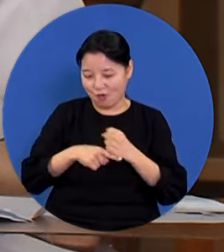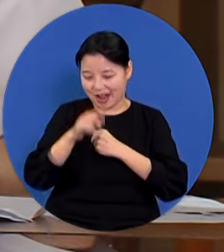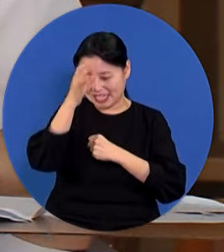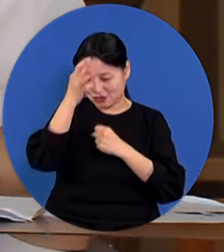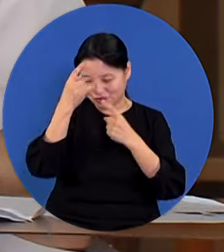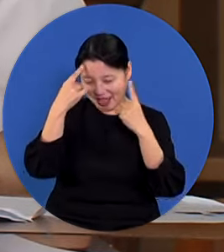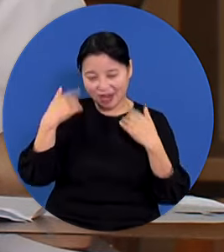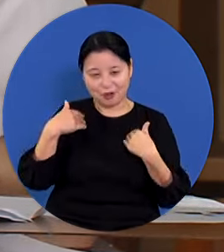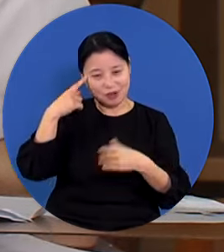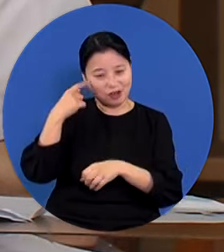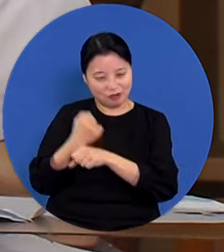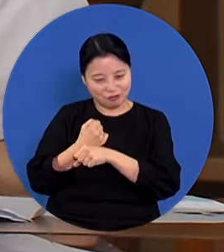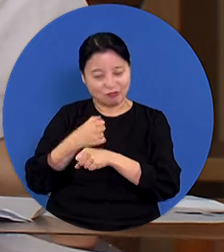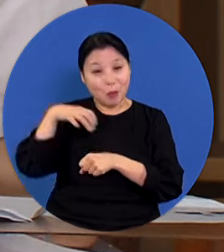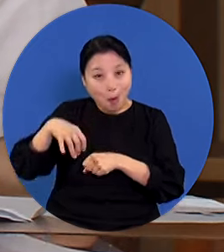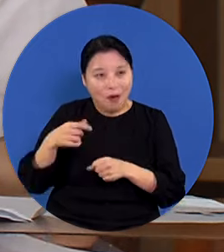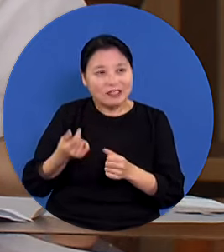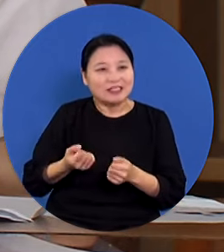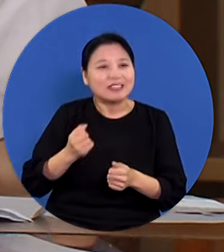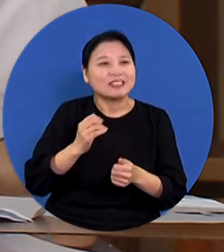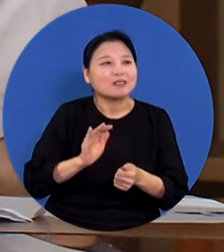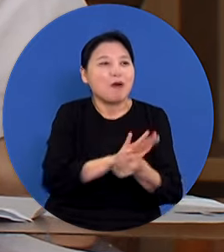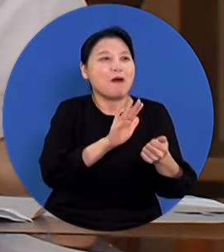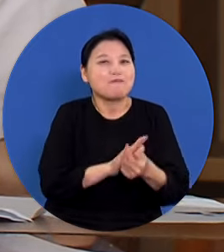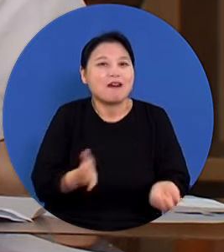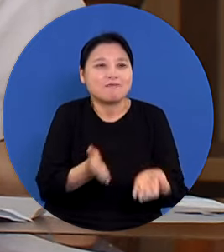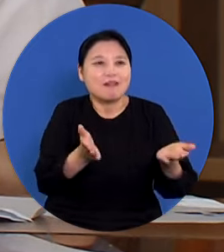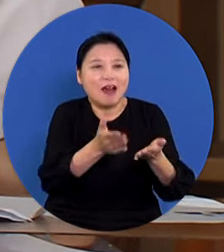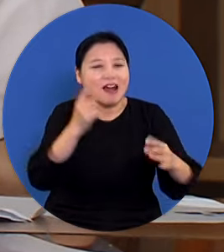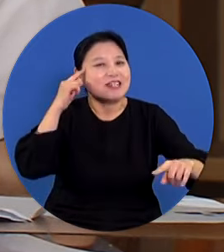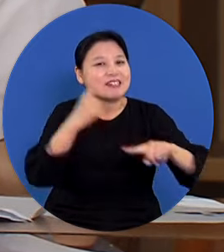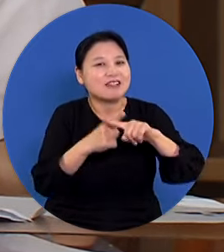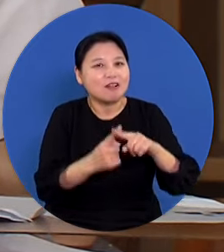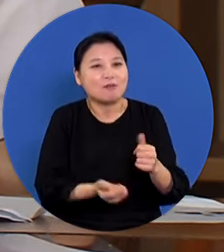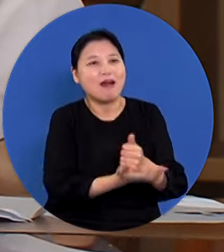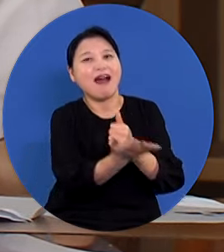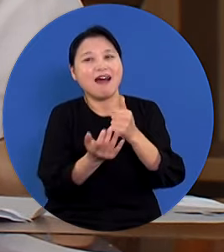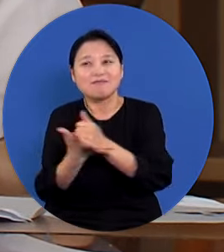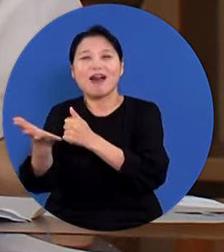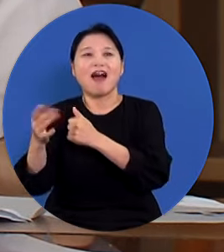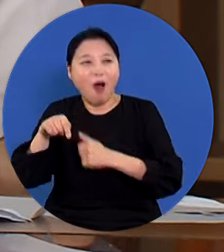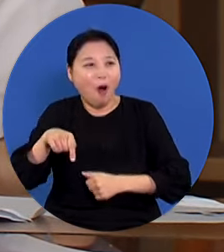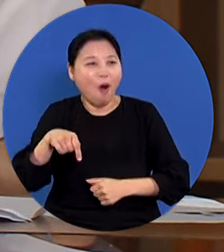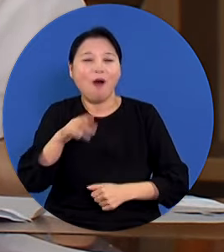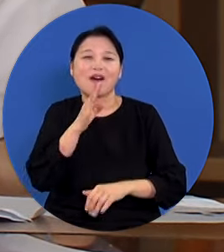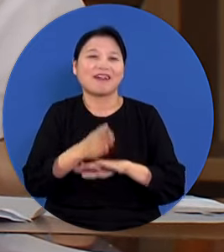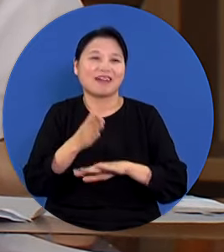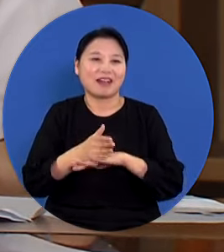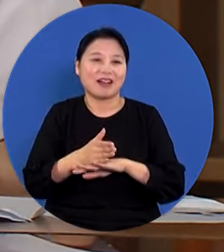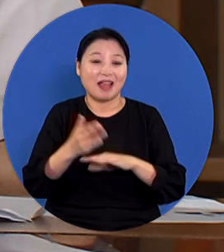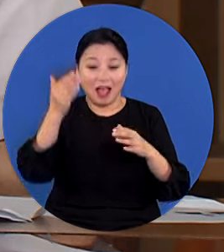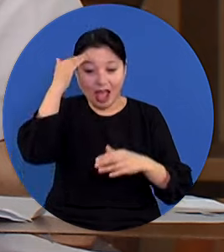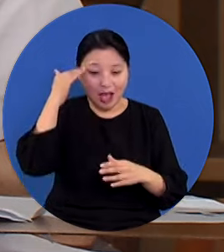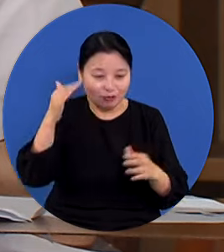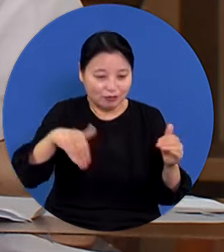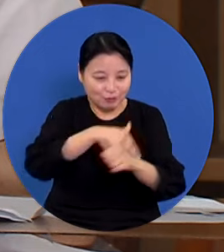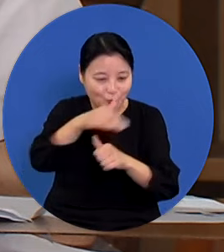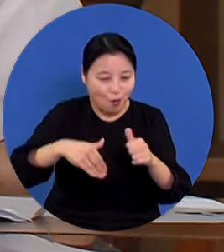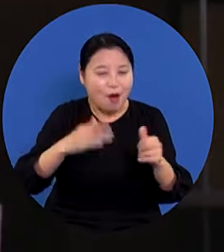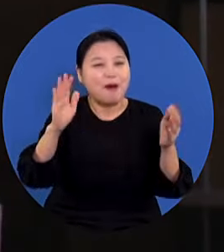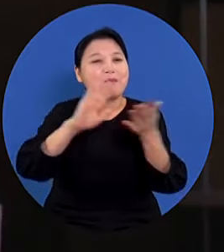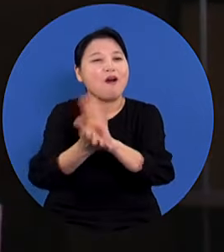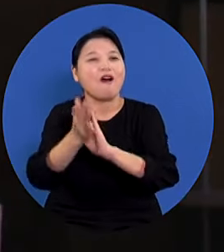되게 감사한 거고 예. 그래서 우리나라에서도 점점 그런 변화가 일어나고 있구나 그런 거를 많이 느낄 수 있습니다. 뭐